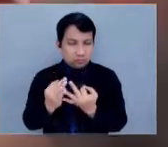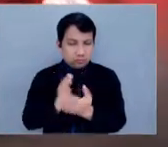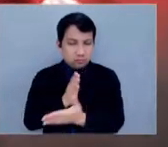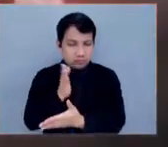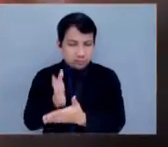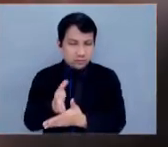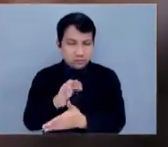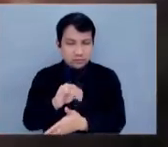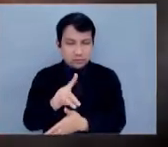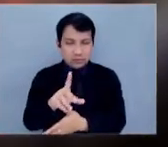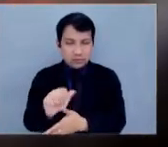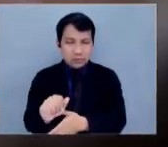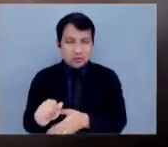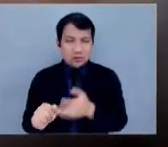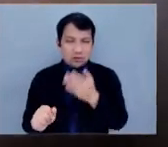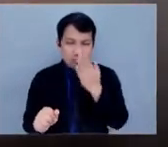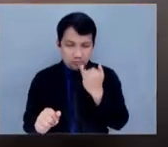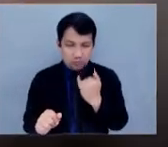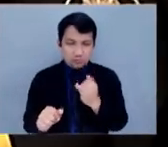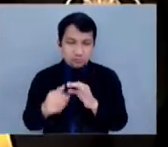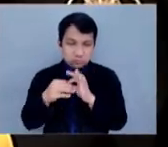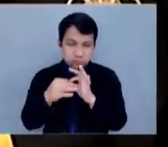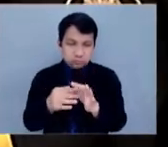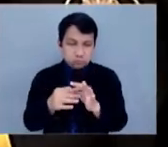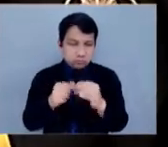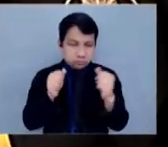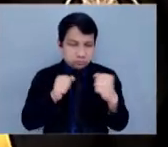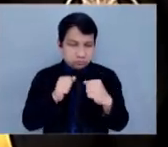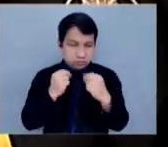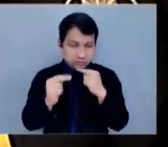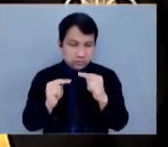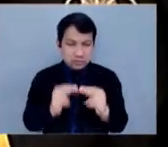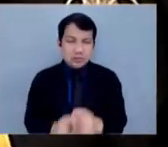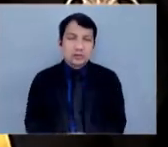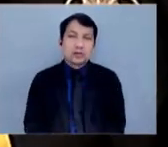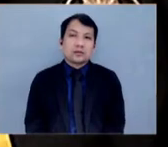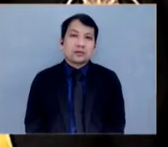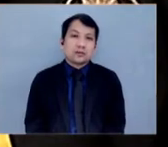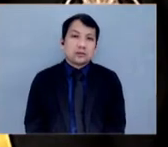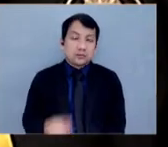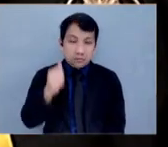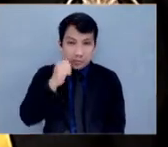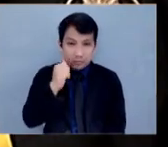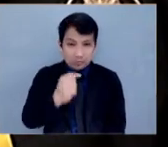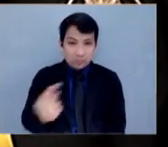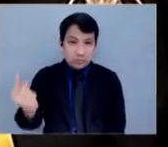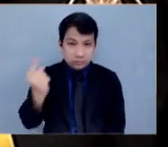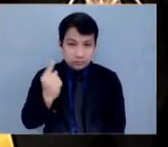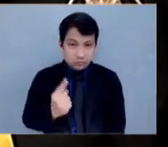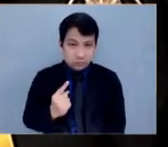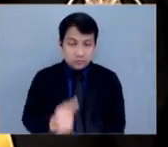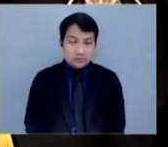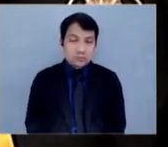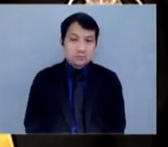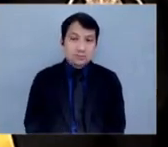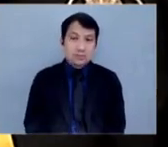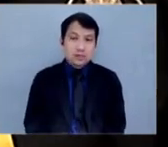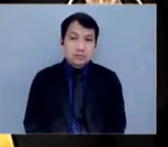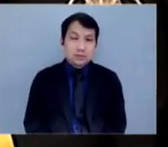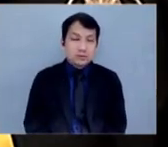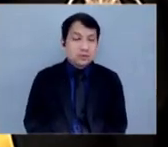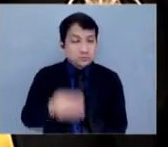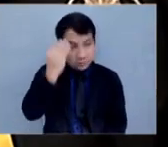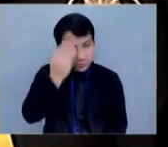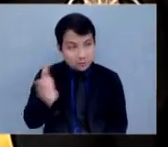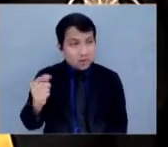MMDA para raw makipag-areglo. Pumunta kagad yung babae po dito, telling everyone na ako'y